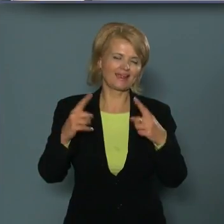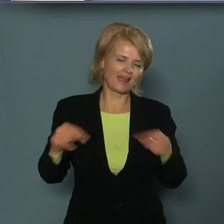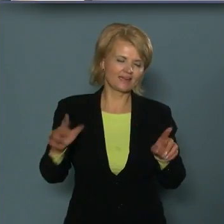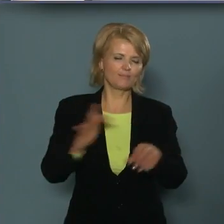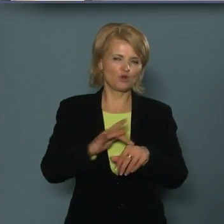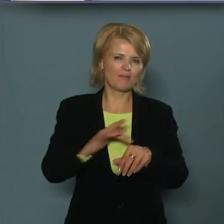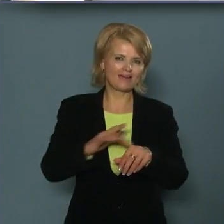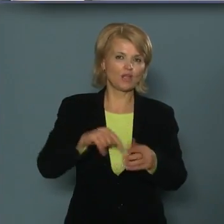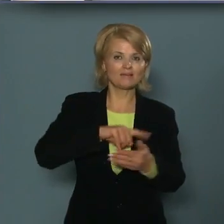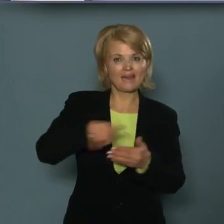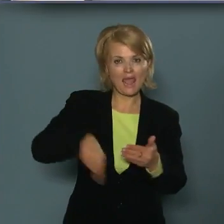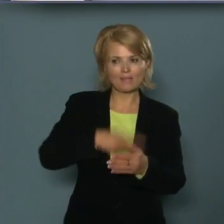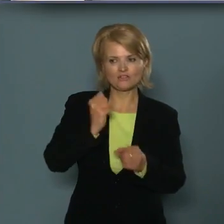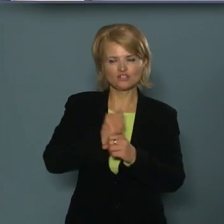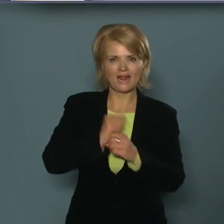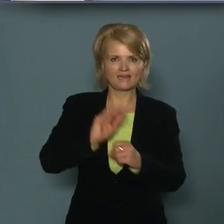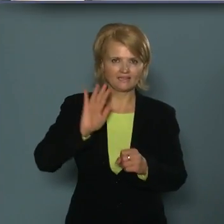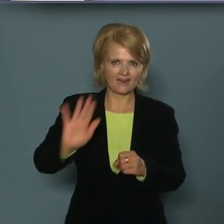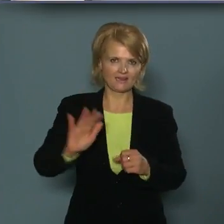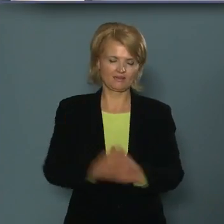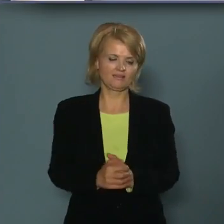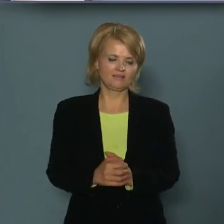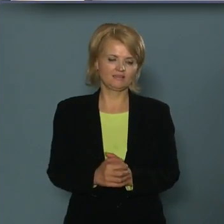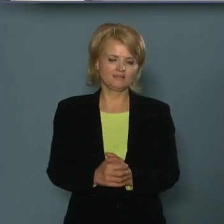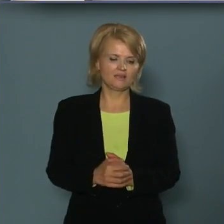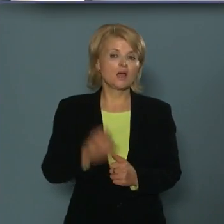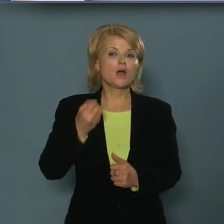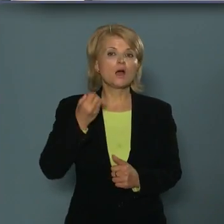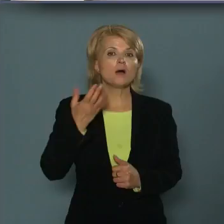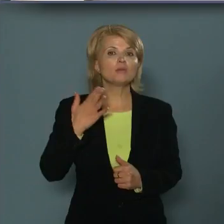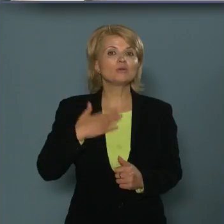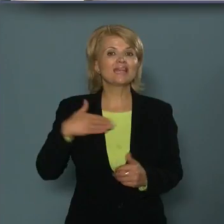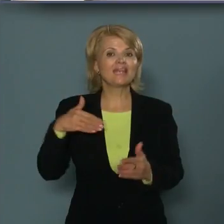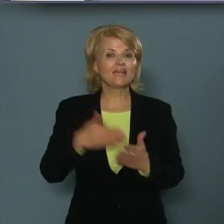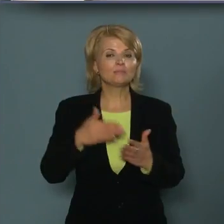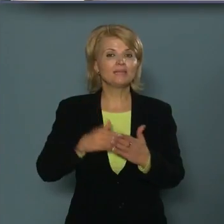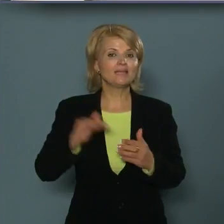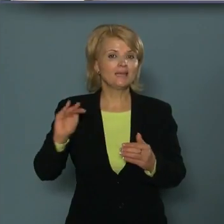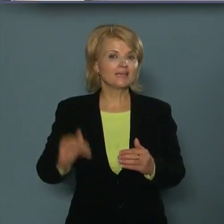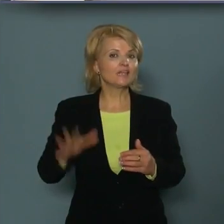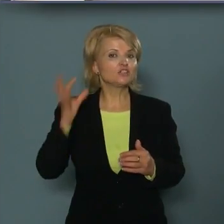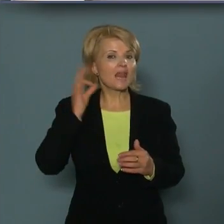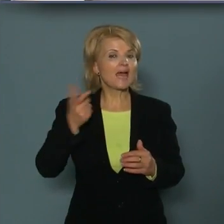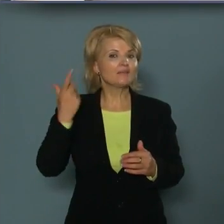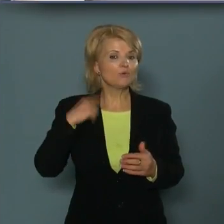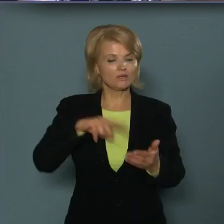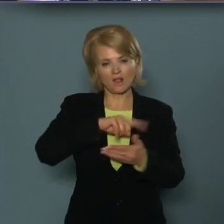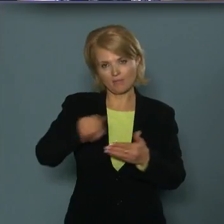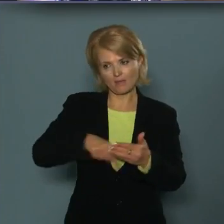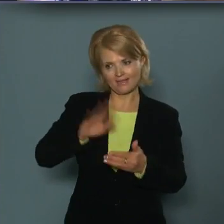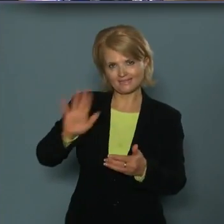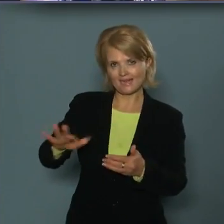gyerekeknek csinálni lemezt, a gyerekeknek énekelni. Az amikor én még kislány voltam című lemez, az már nekik